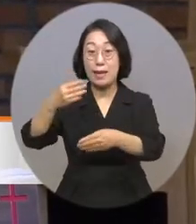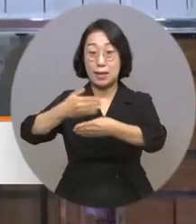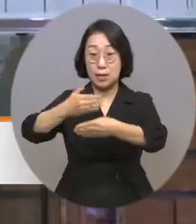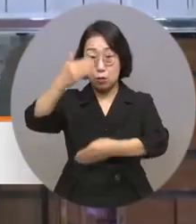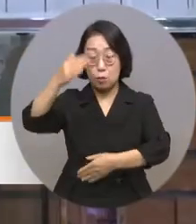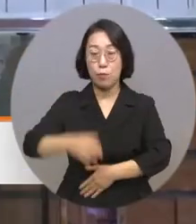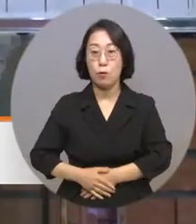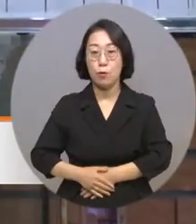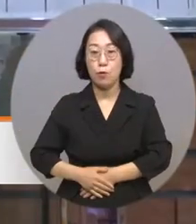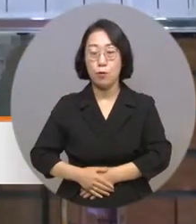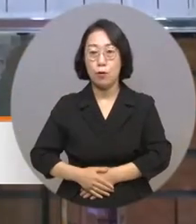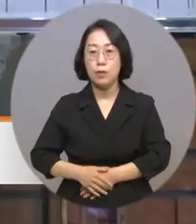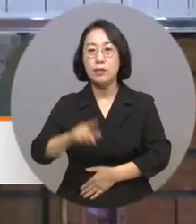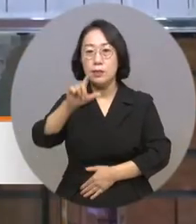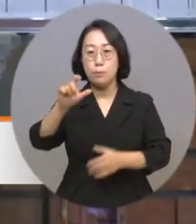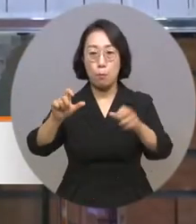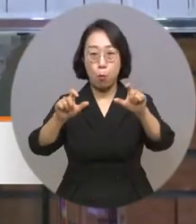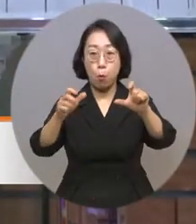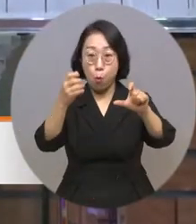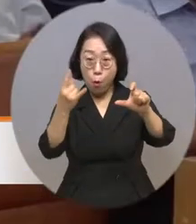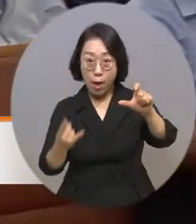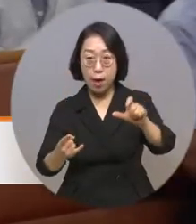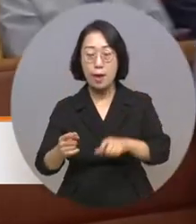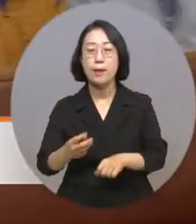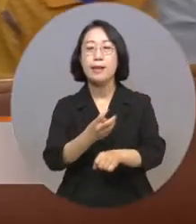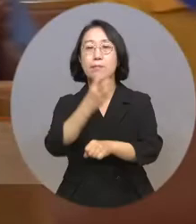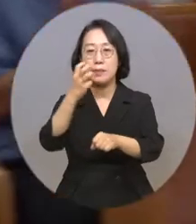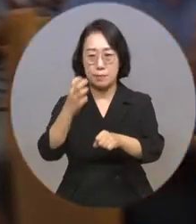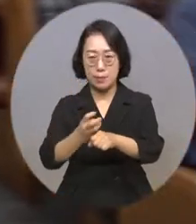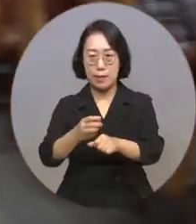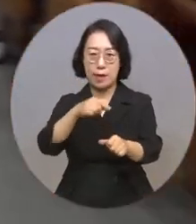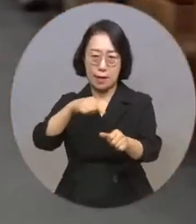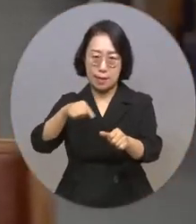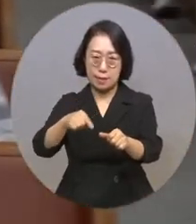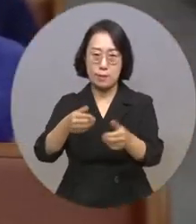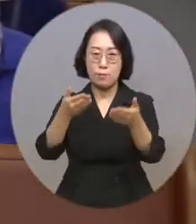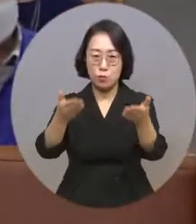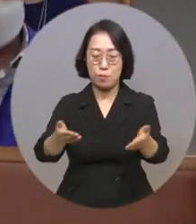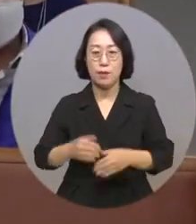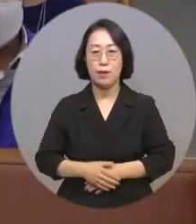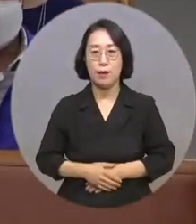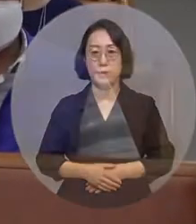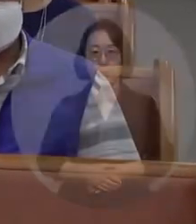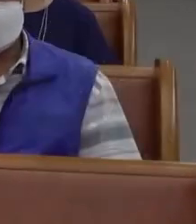29일까지며 15회 30시간의 학사 일정으로 진행될 예정입니다.